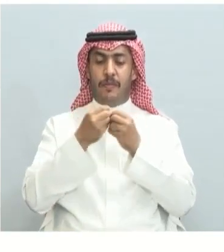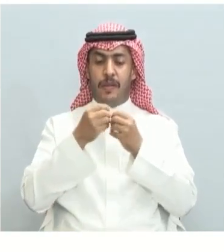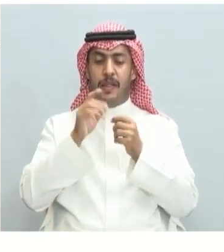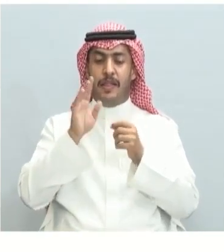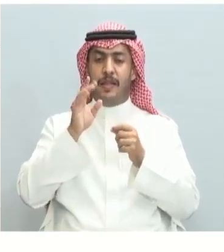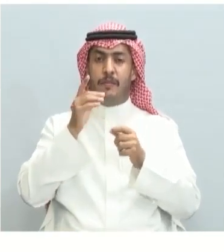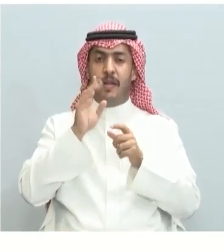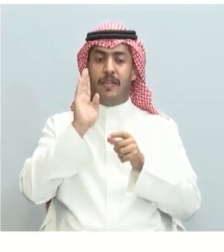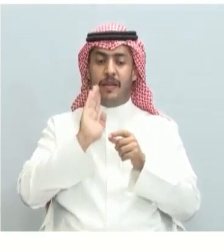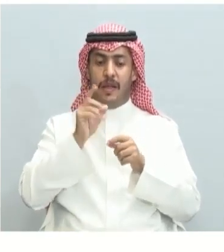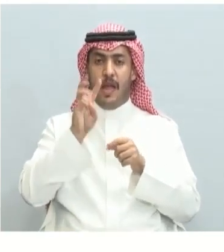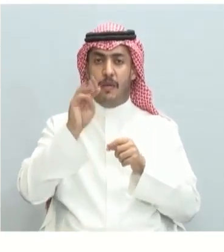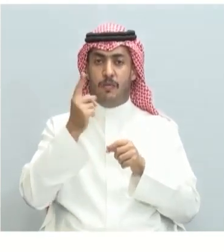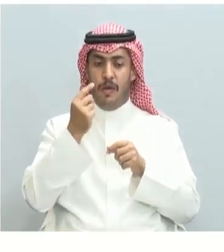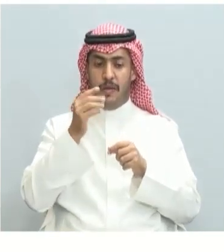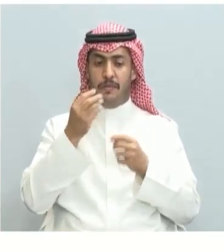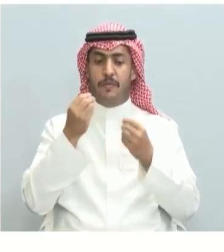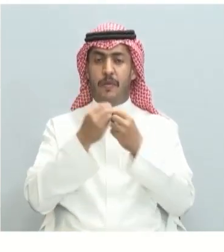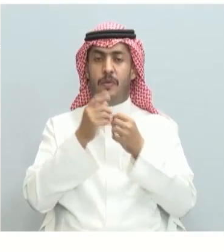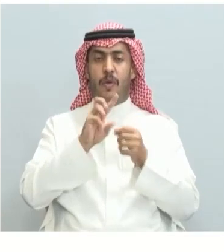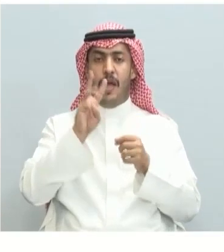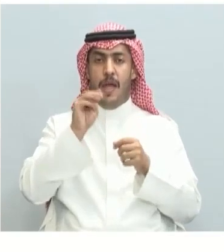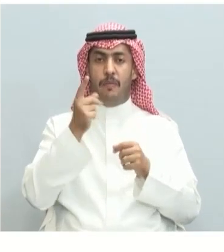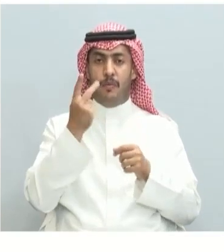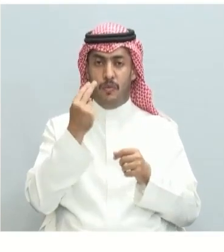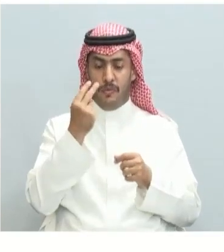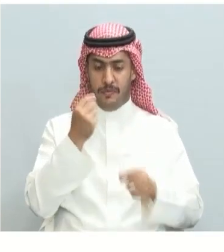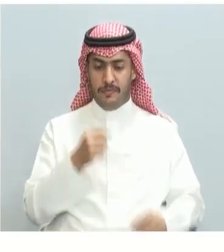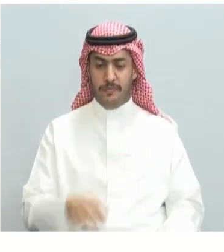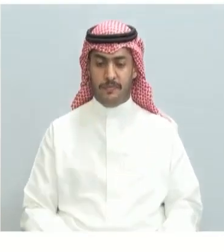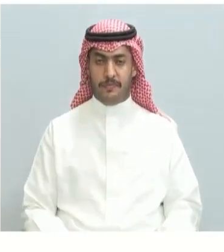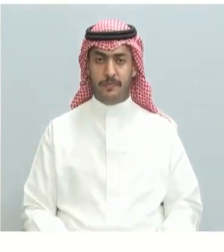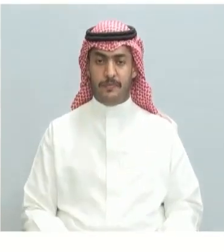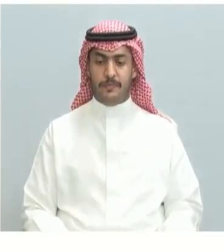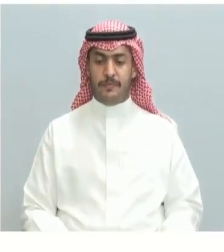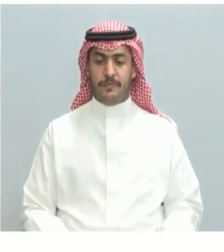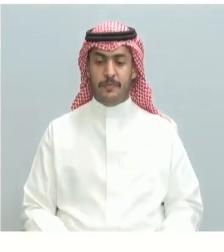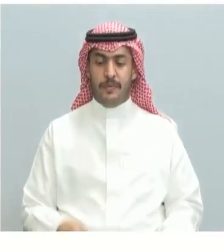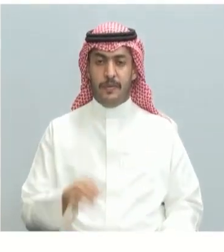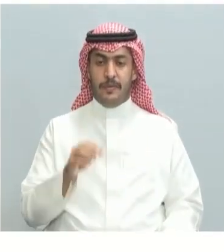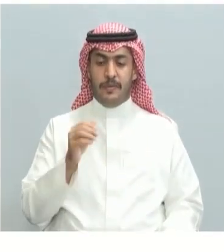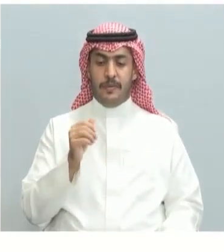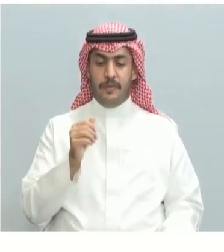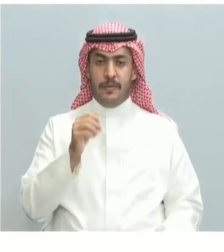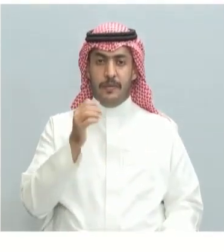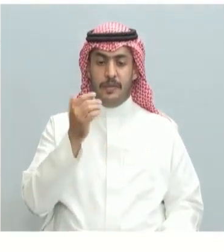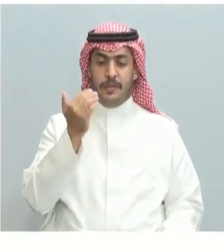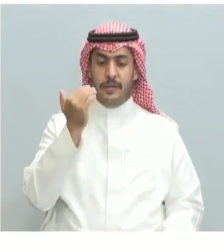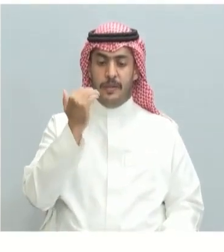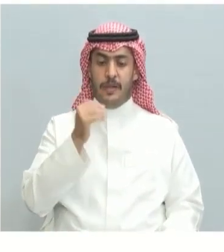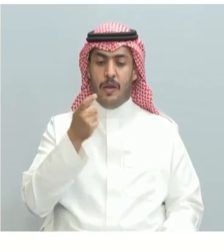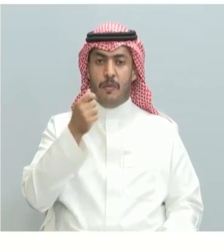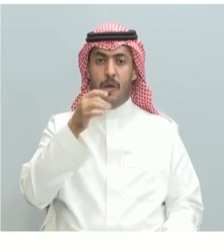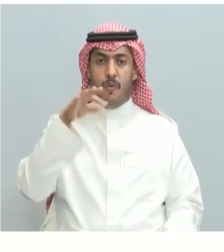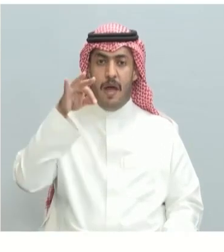التقليدي ام 1 وتدخل ايضا ضمن ام 2 العملات الورقيه تدخل في كل من المقياس